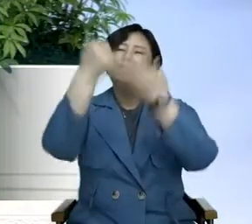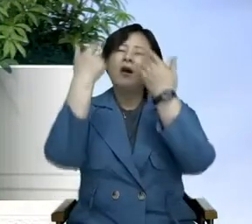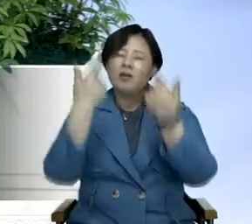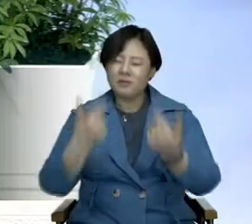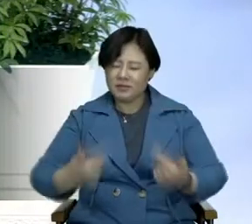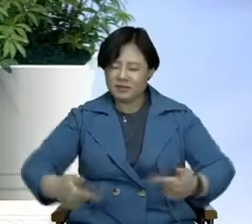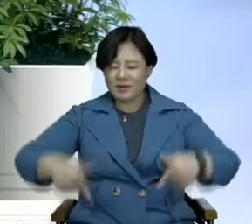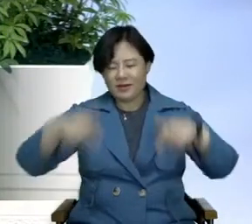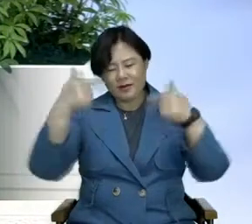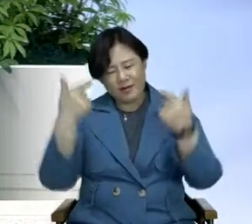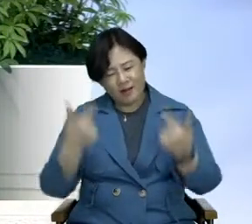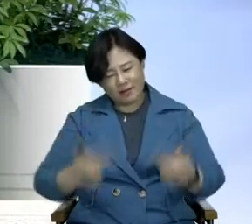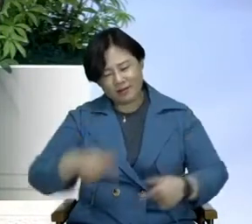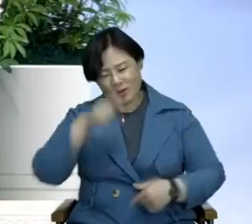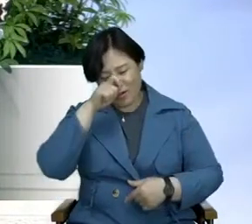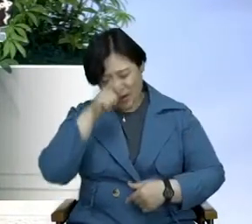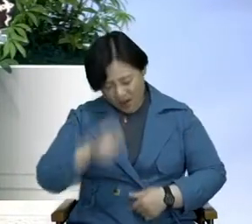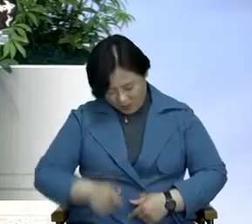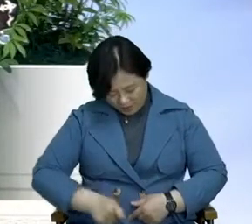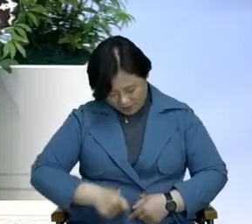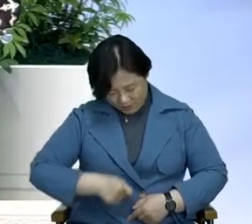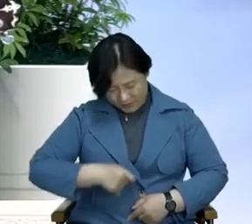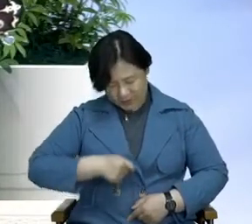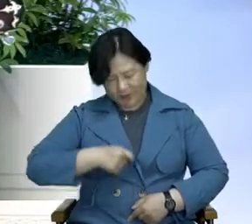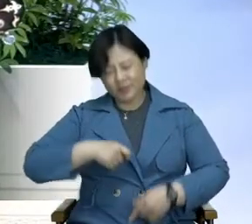주님은 언제나